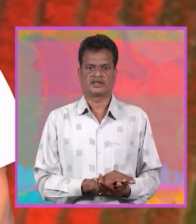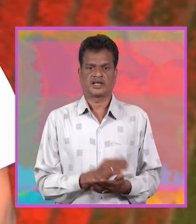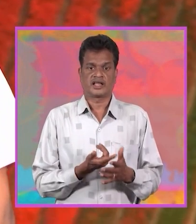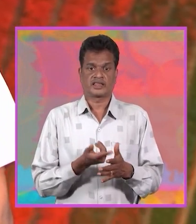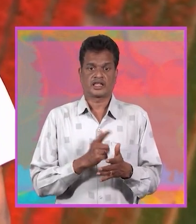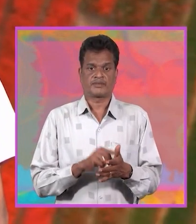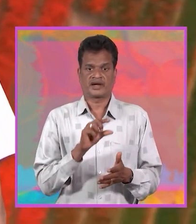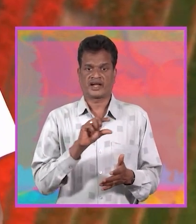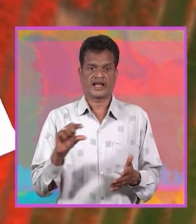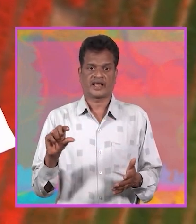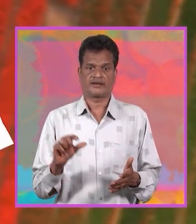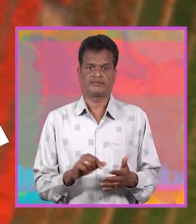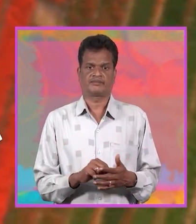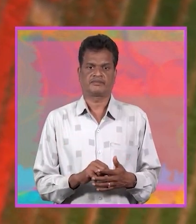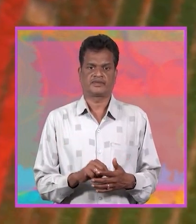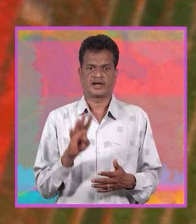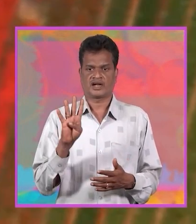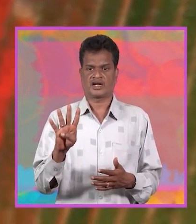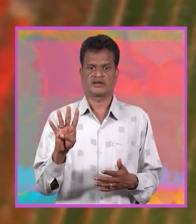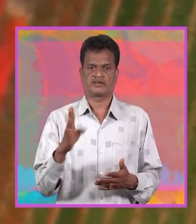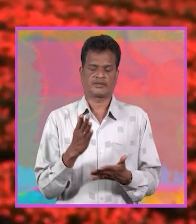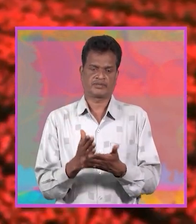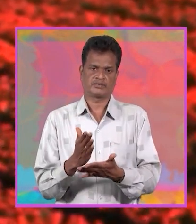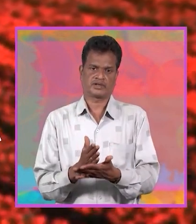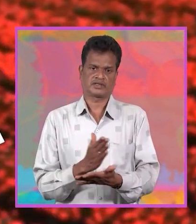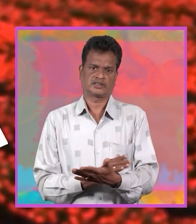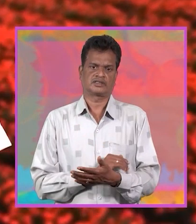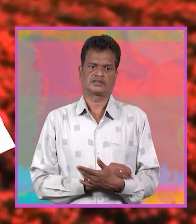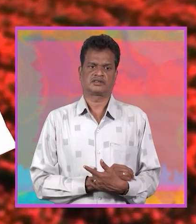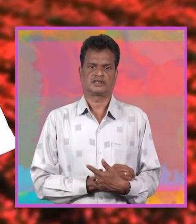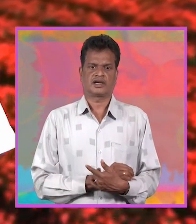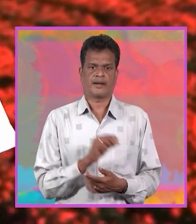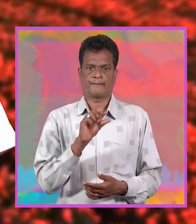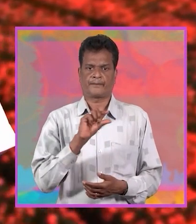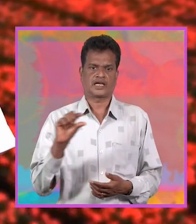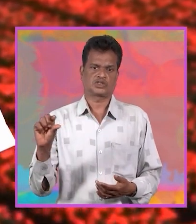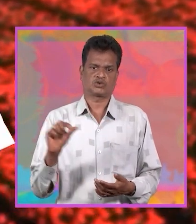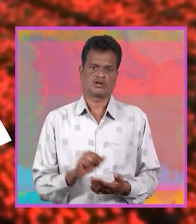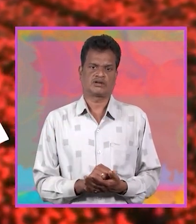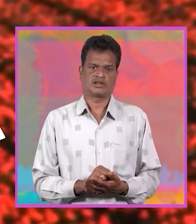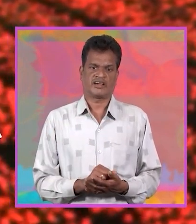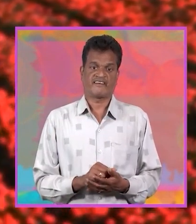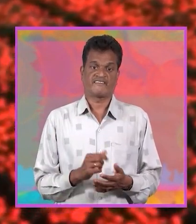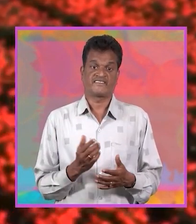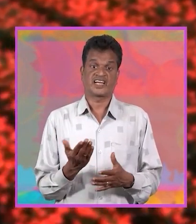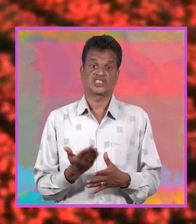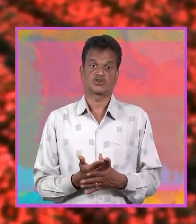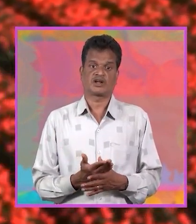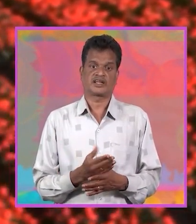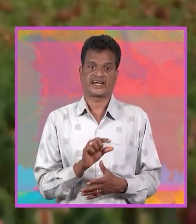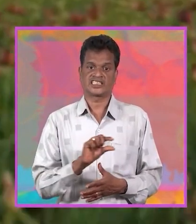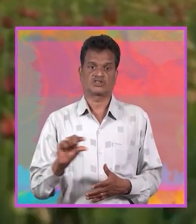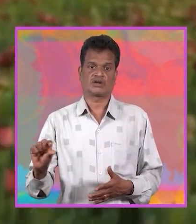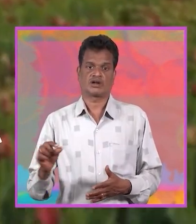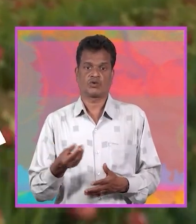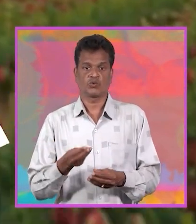பார்த்தீங்கன்னா சொற்களை நான்கு வகையாக பிரிப்பார்கள். பெயர்ச்சொல், வினைச்சொல், இடைச்சொல்,